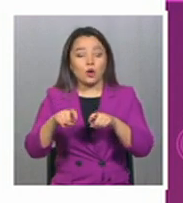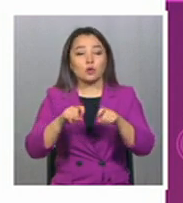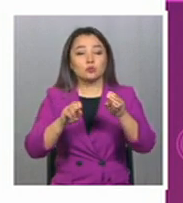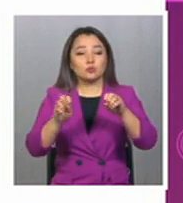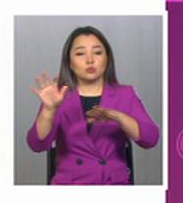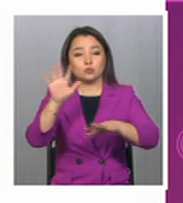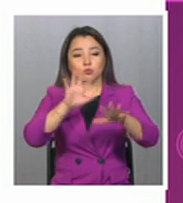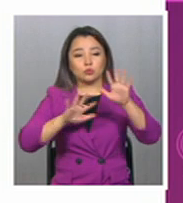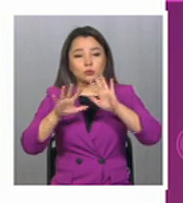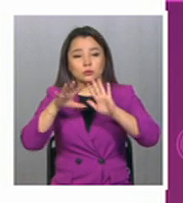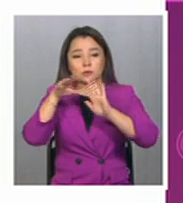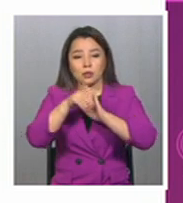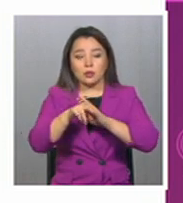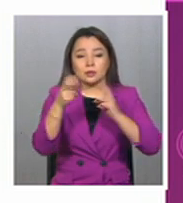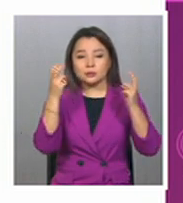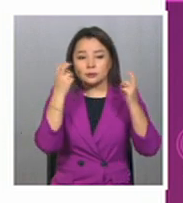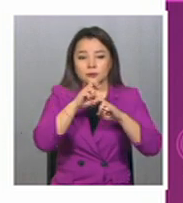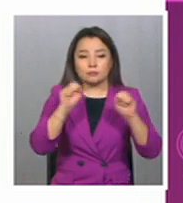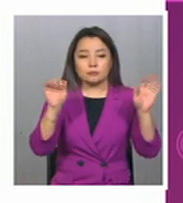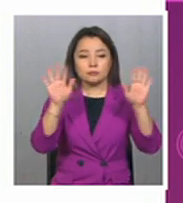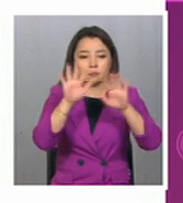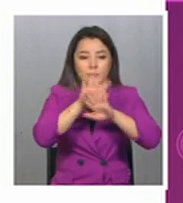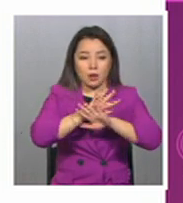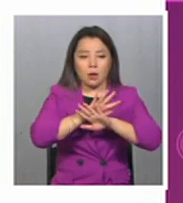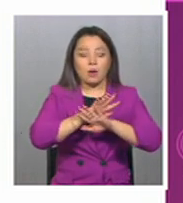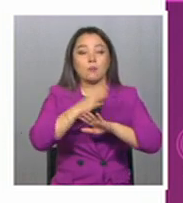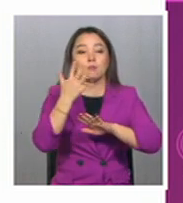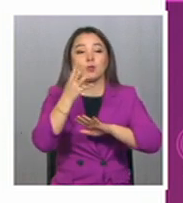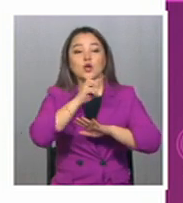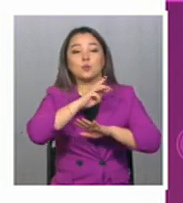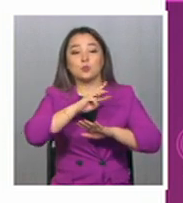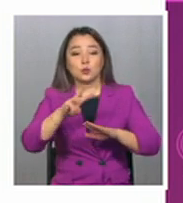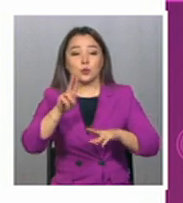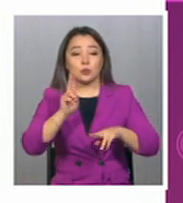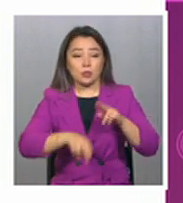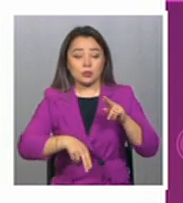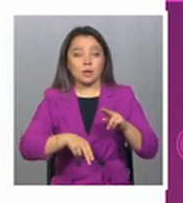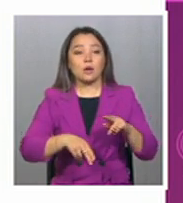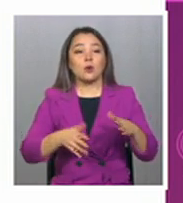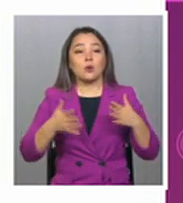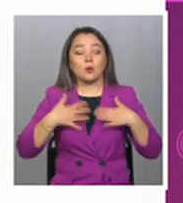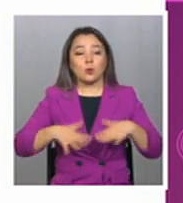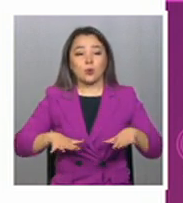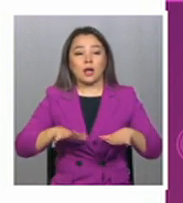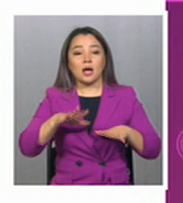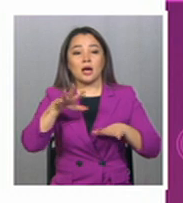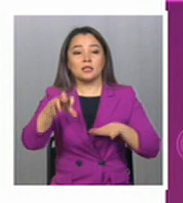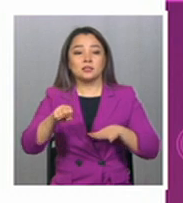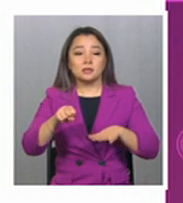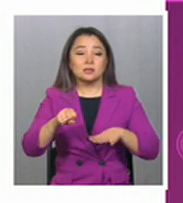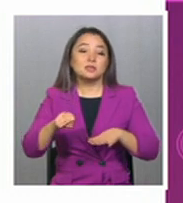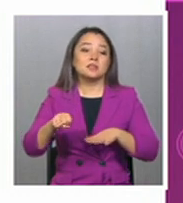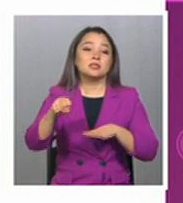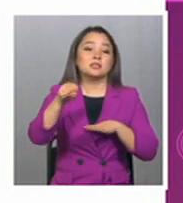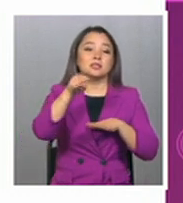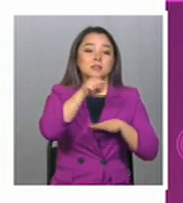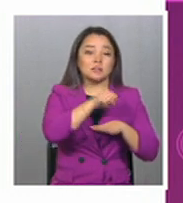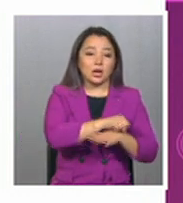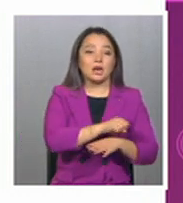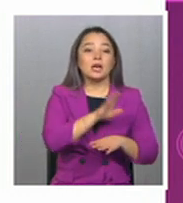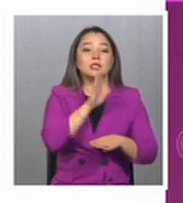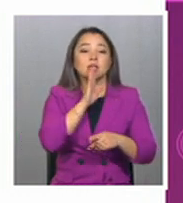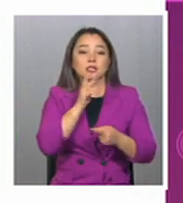арасына еніп, көрінбей кетті. 5 минуттан соң ол көйлегінен түстеп, қызды көтеріп, үйден жүгіріп